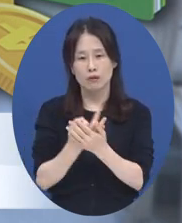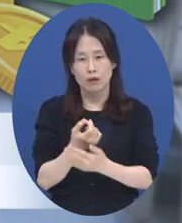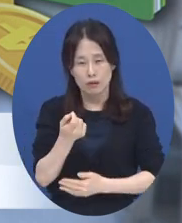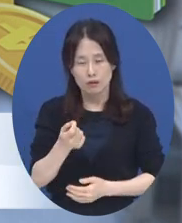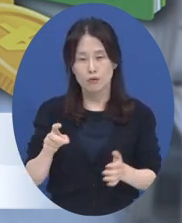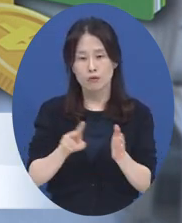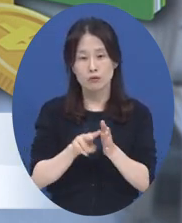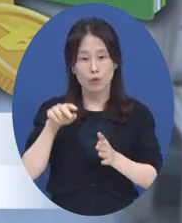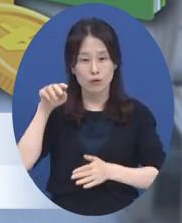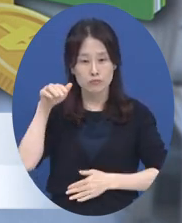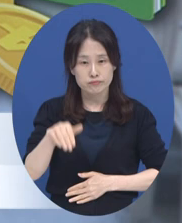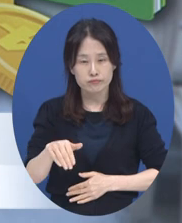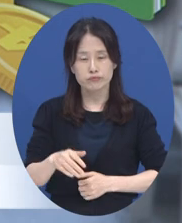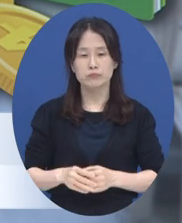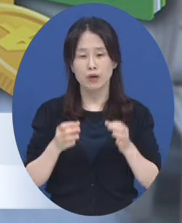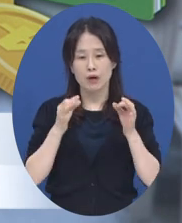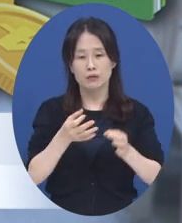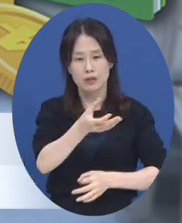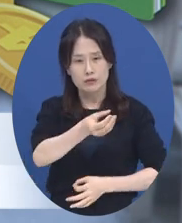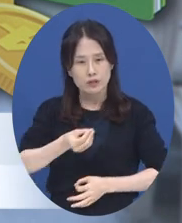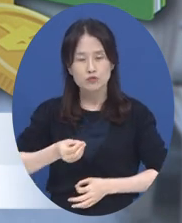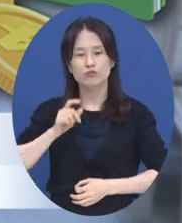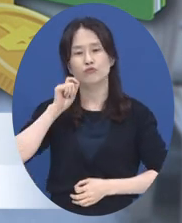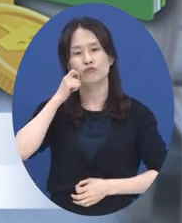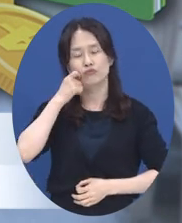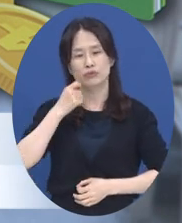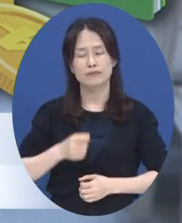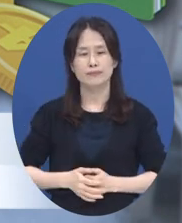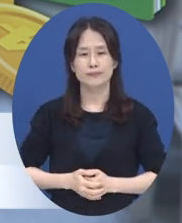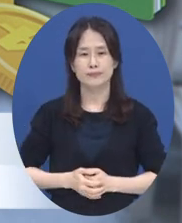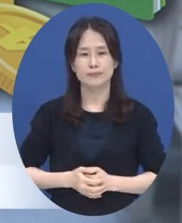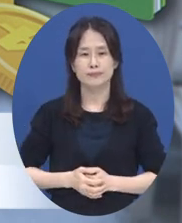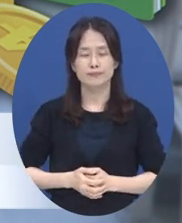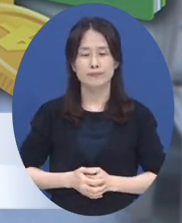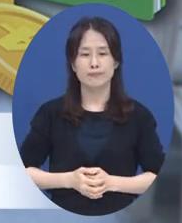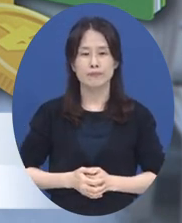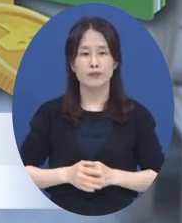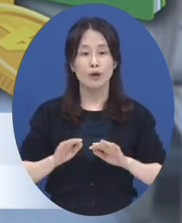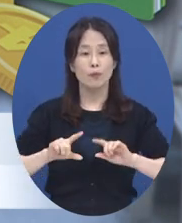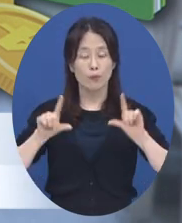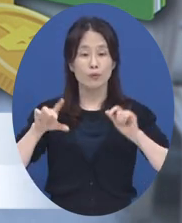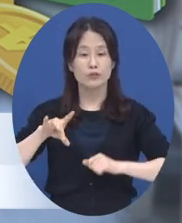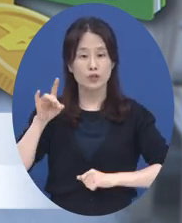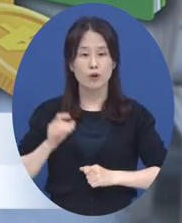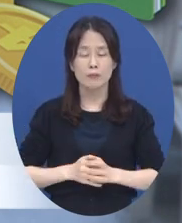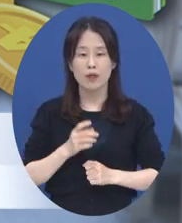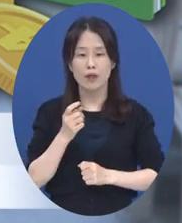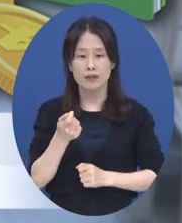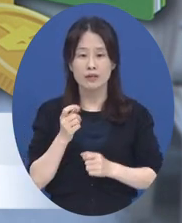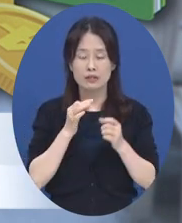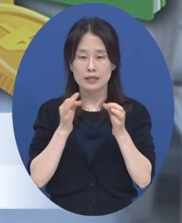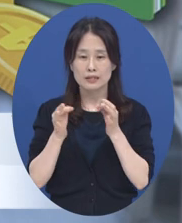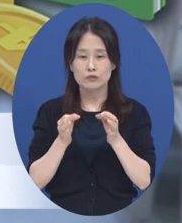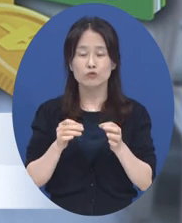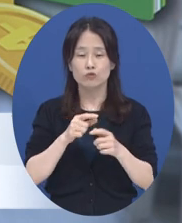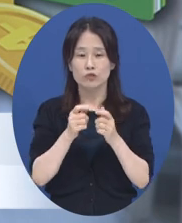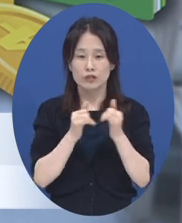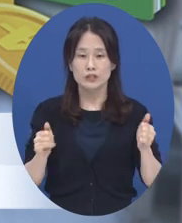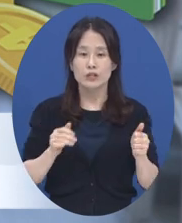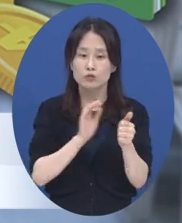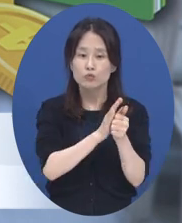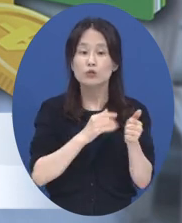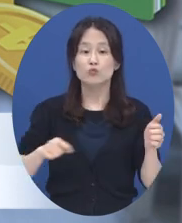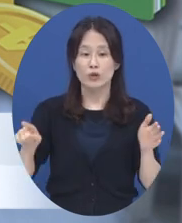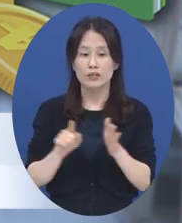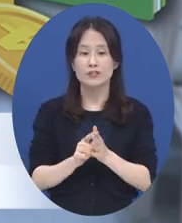신용이 낮으면 은행 대출 문턱이 더 높아 힘든 겁니다. 경기도는 올초 이런 영세 가게 사장님들 돕자며 일명